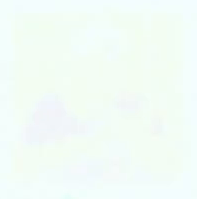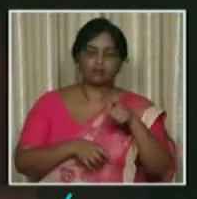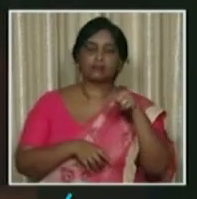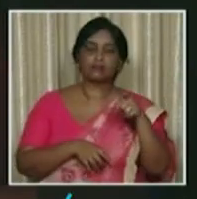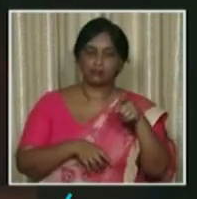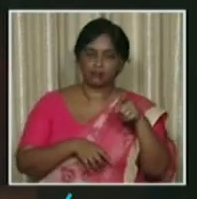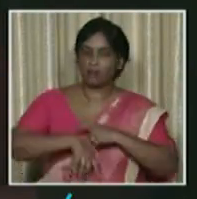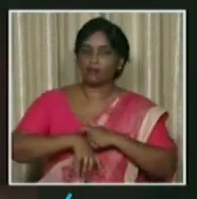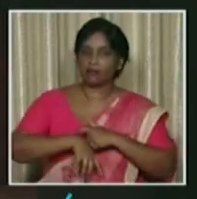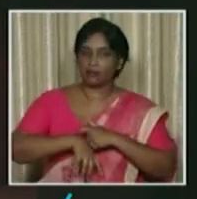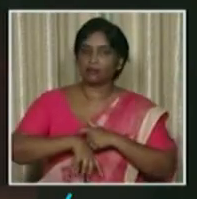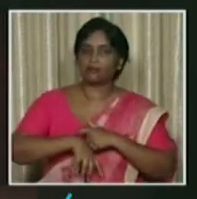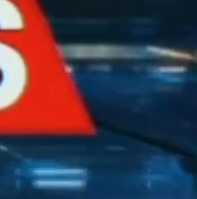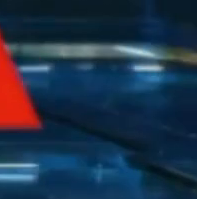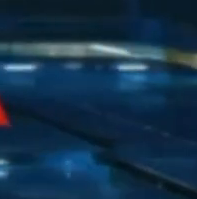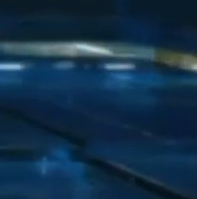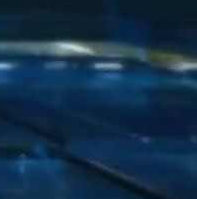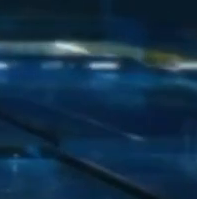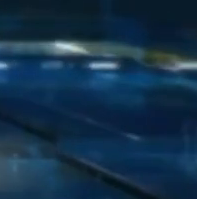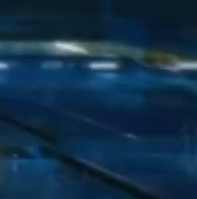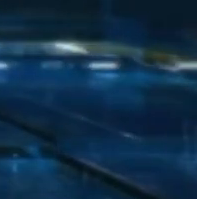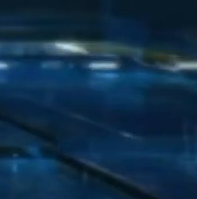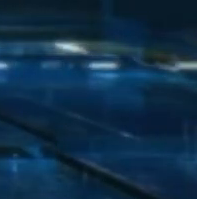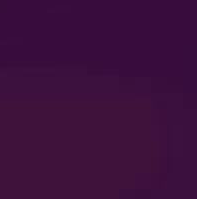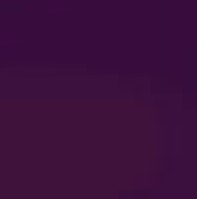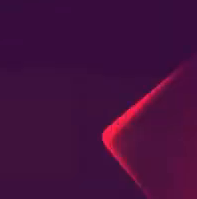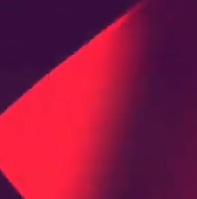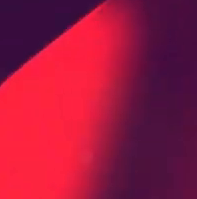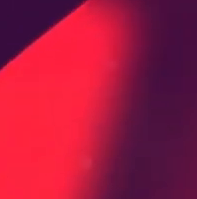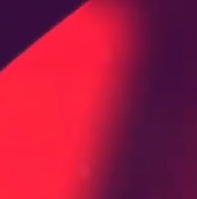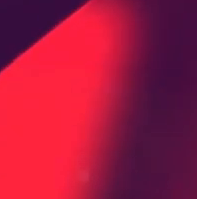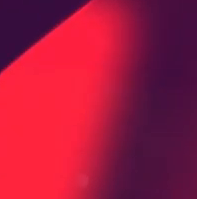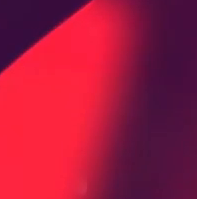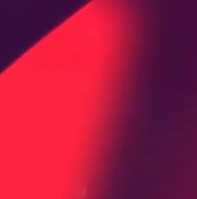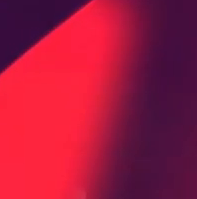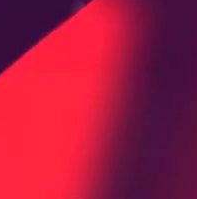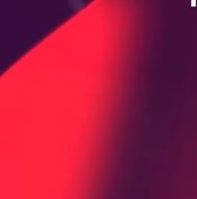මැතිතුමාට ඒ අදාළ කාලය ලබා දෙන්න. රටේ